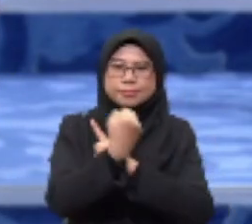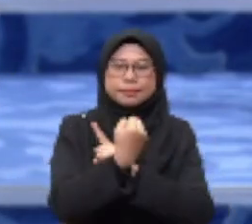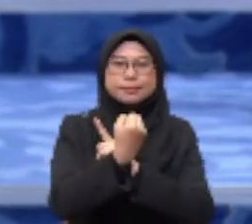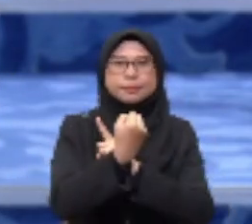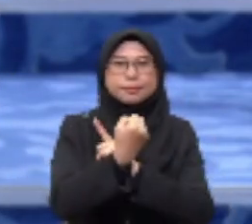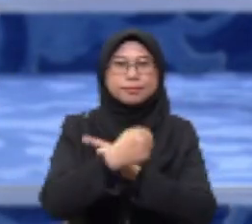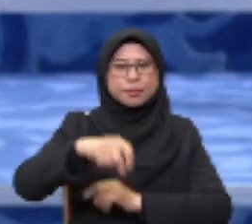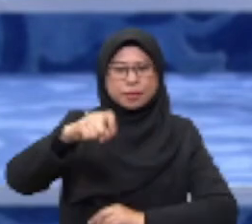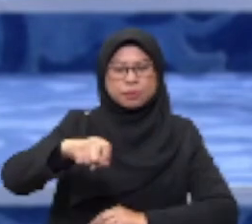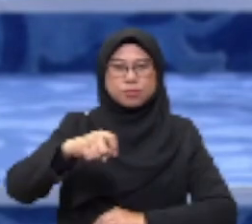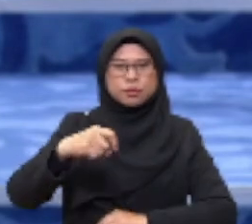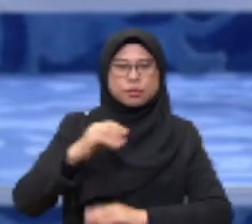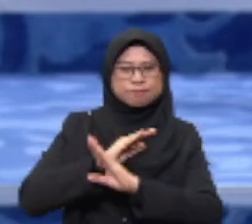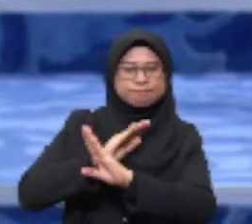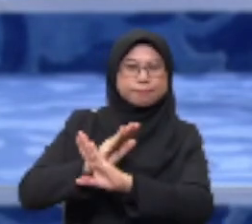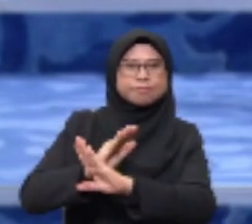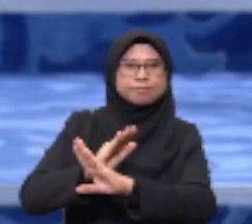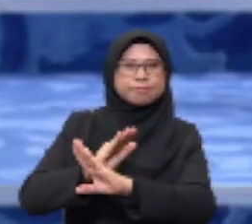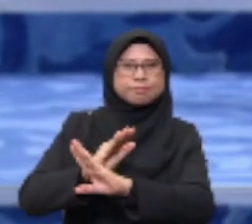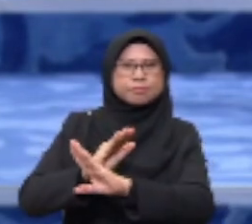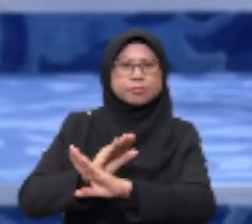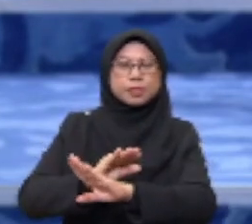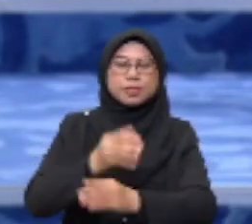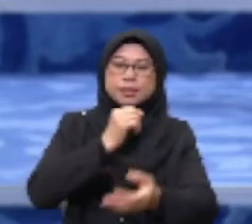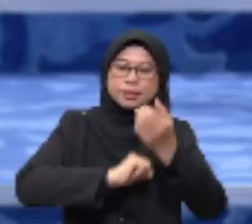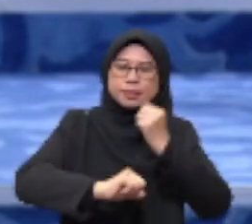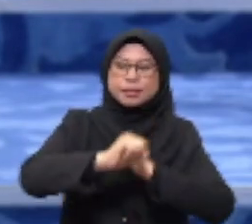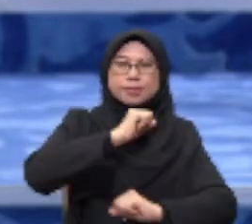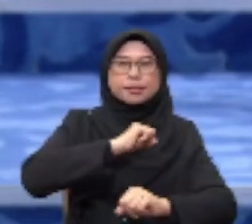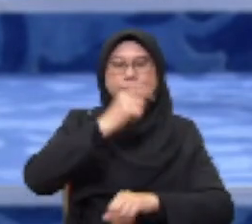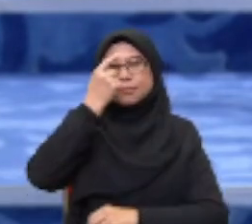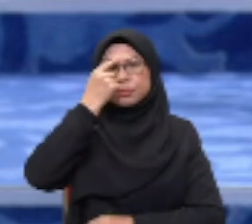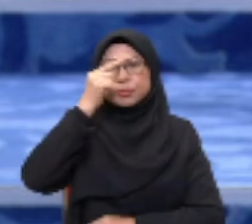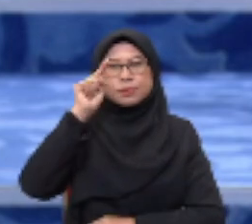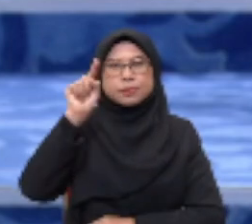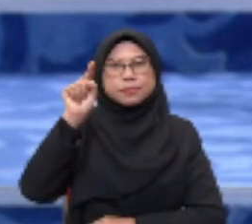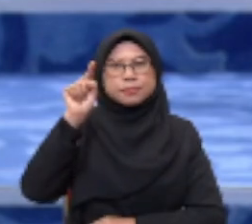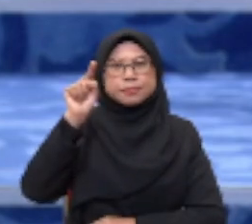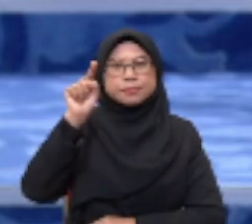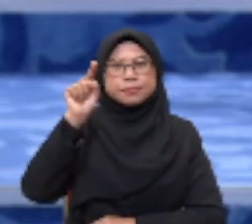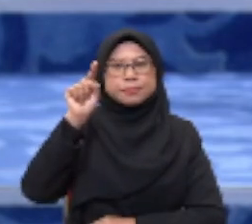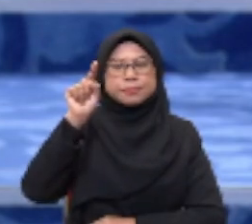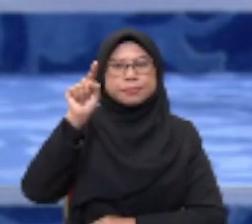sebenarnya harus kita bendung. Ya, perbuatan untuk apa namanya